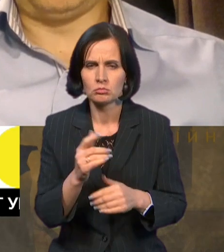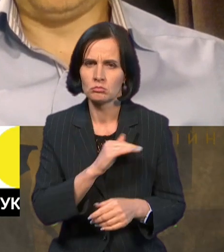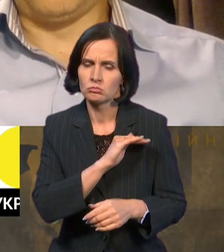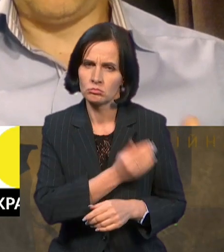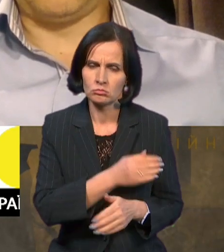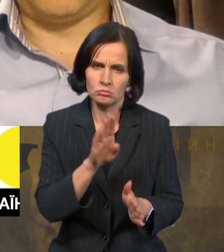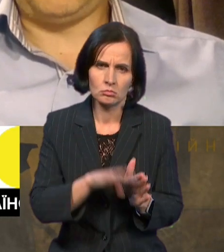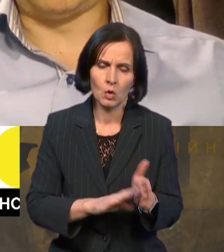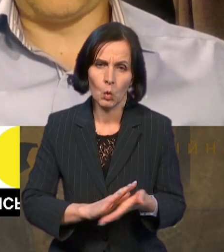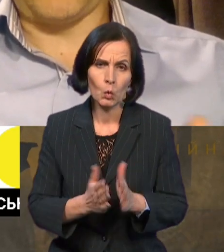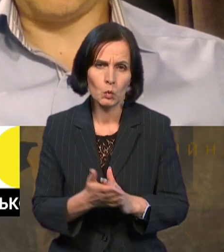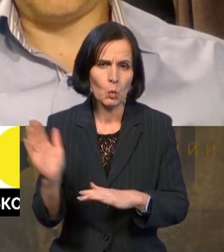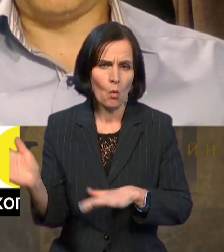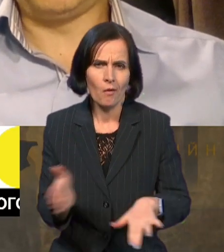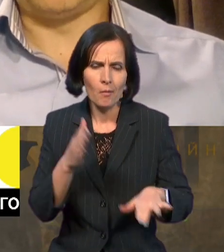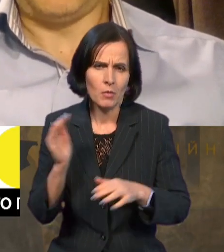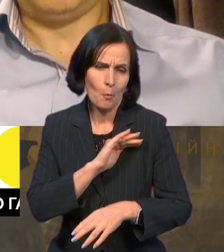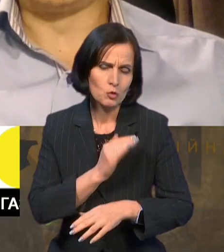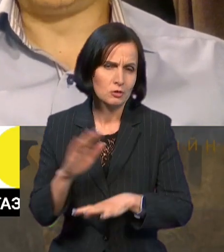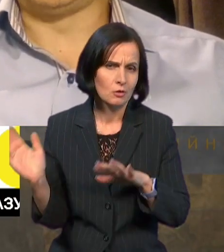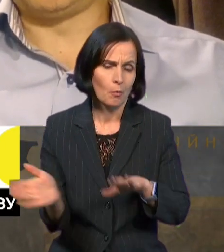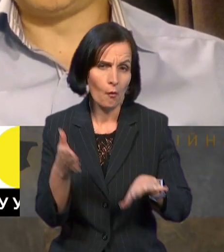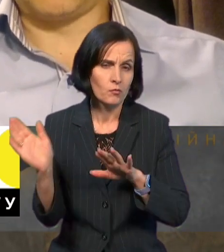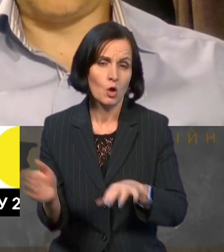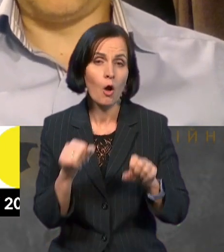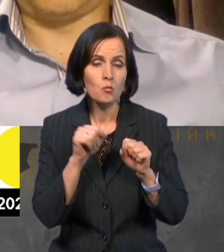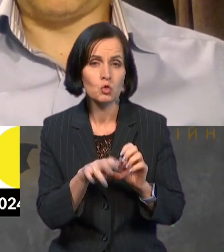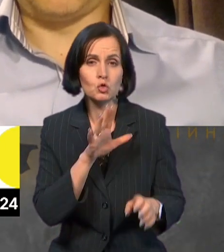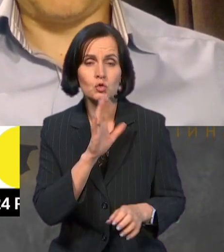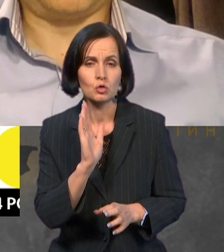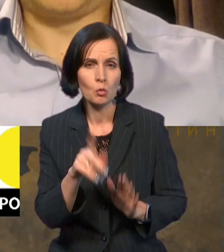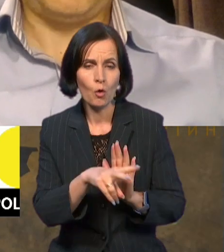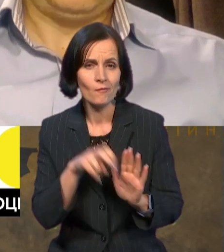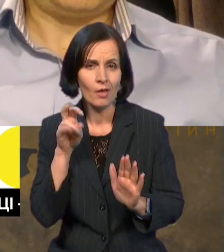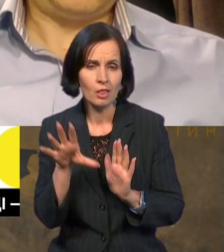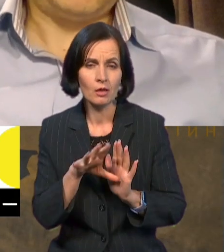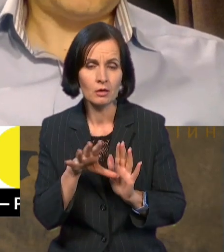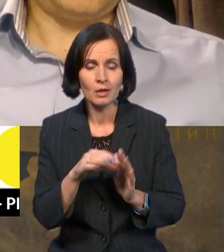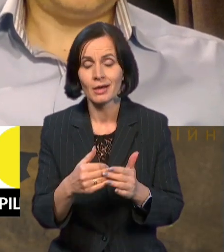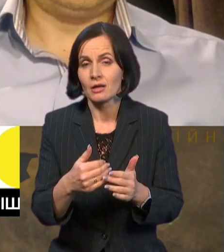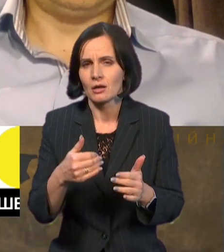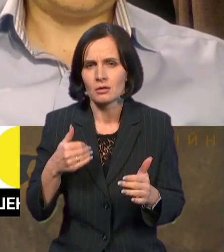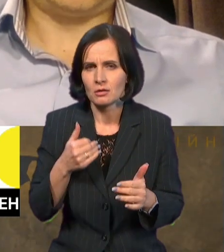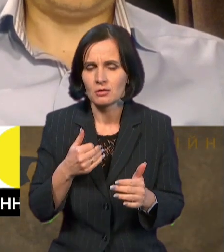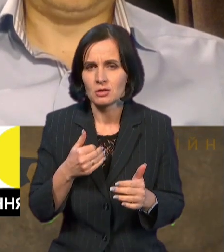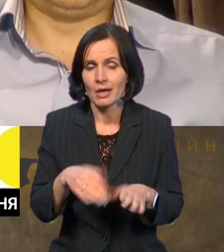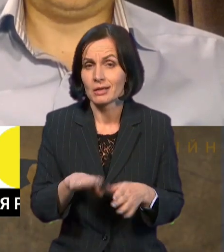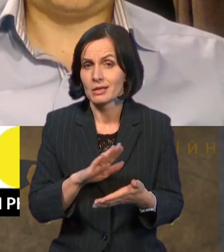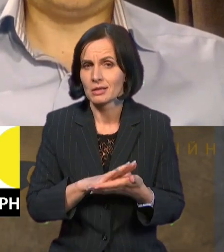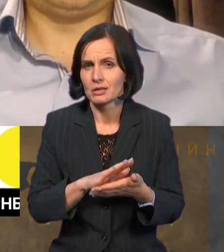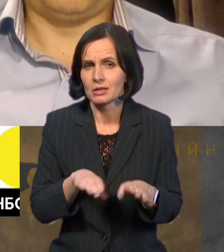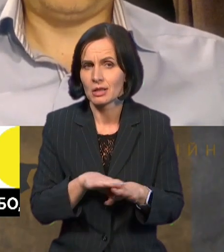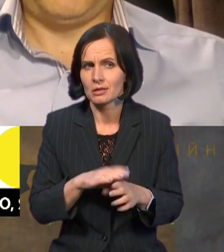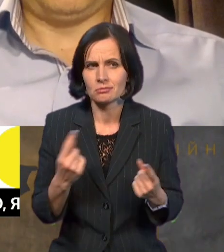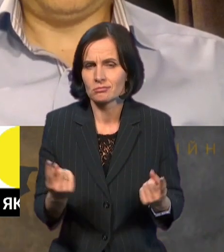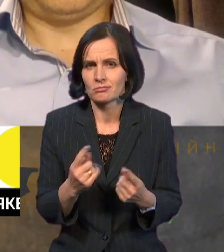погіршення умов вітру, тобто посилення вітру, і можуть бути відключення електроспоживання. Тобто раніше, ну, за таких, ну,